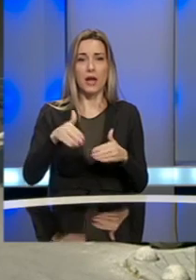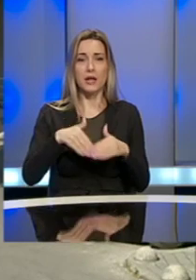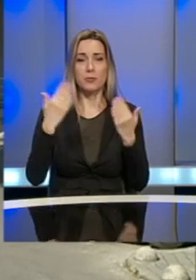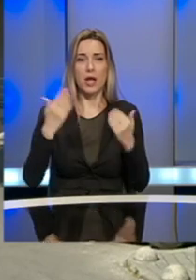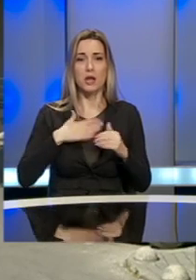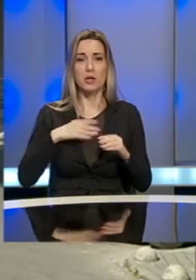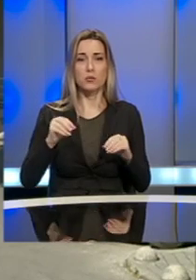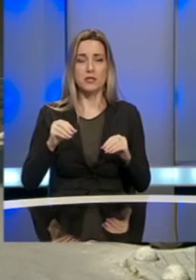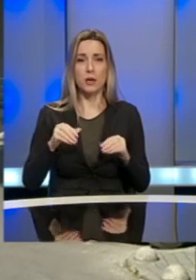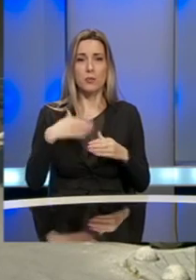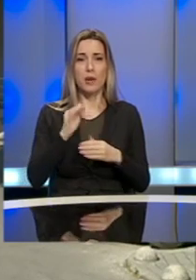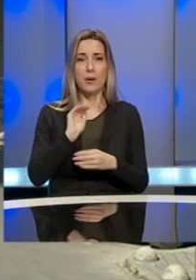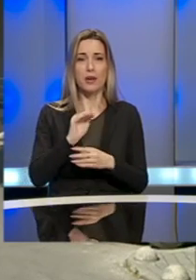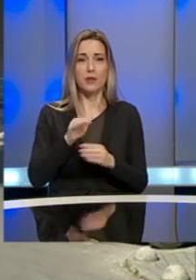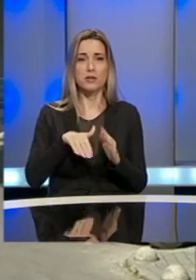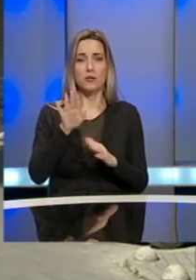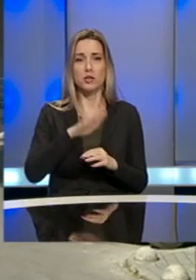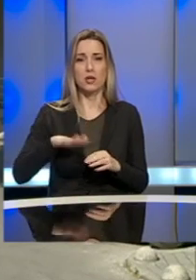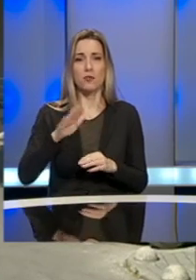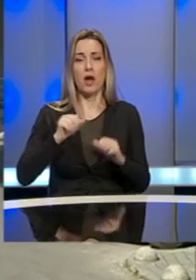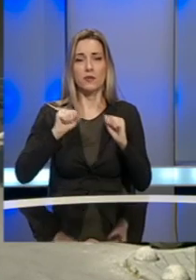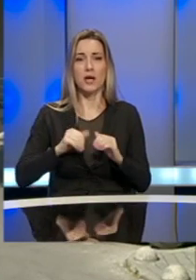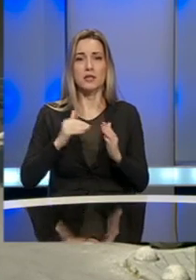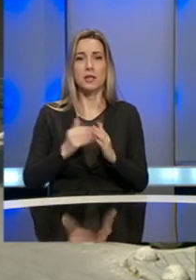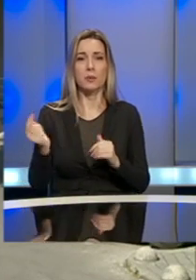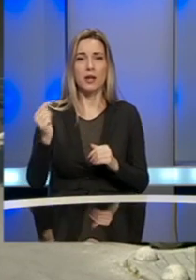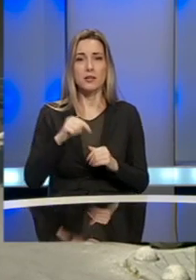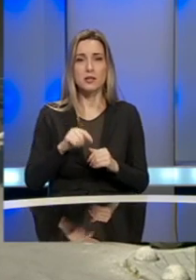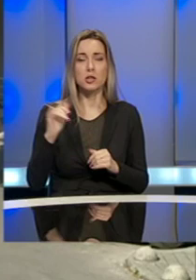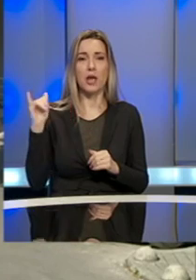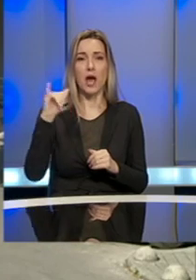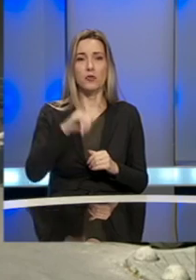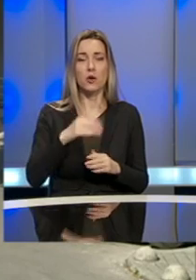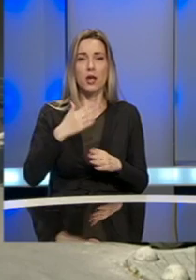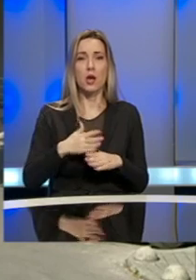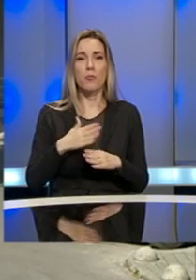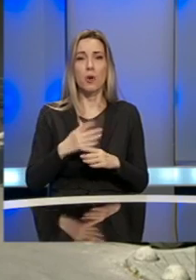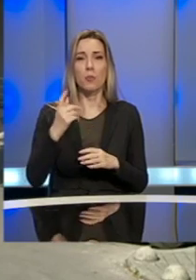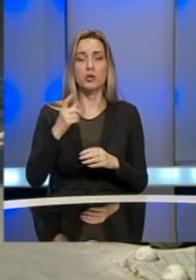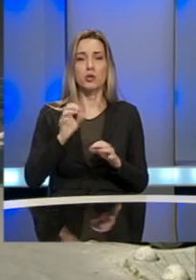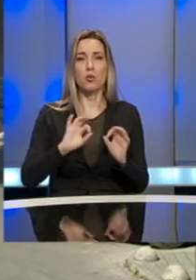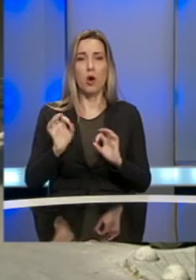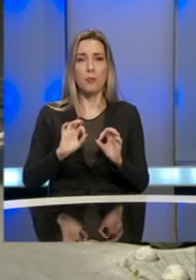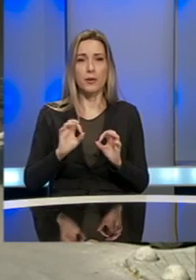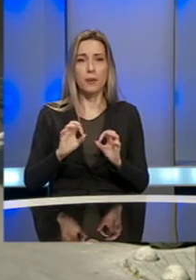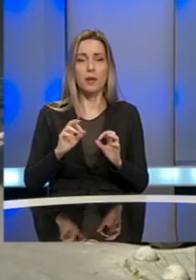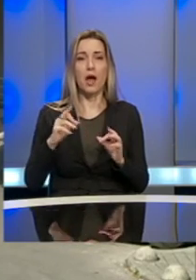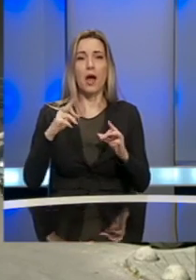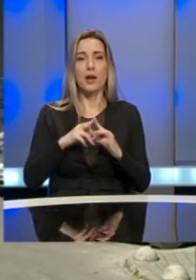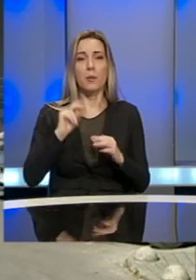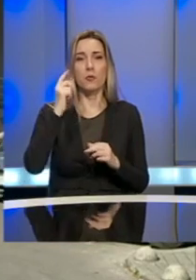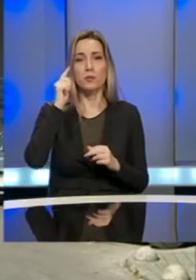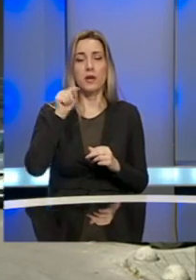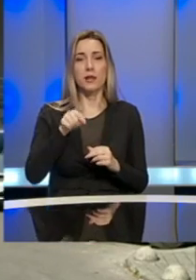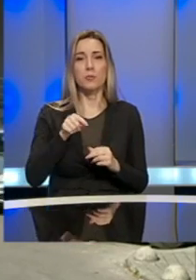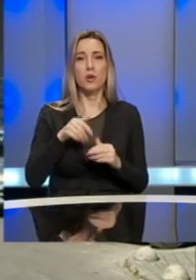u našu zemlju bi prema najavama sa viših nivoa vlasti trebali stići avioni pomoći u opremi, a Rapović smatra da